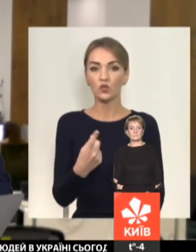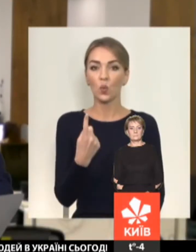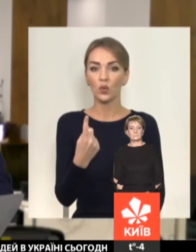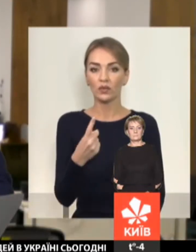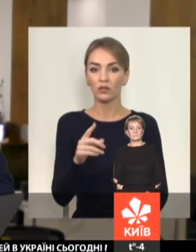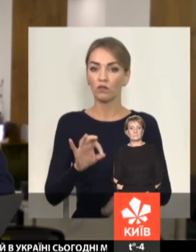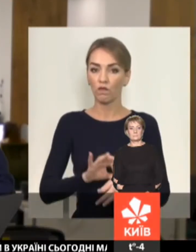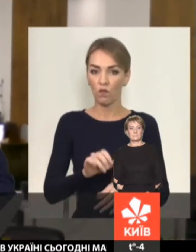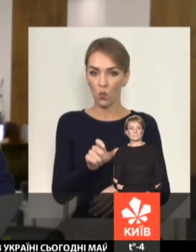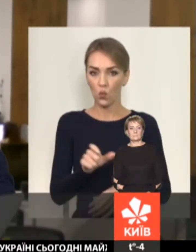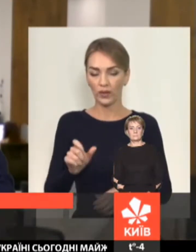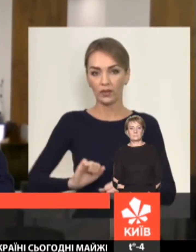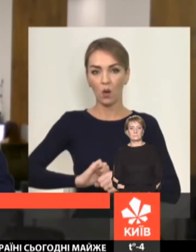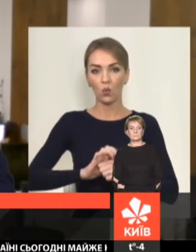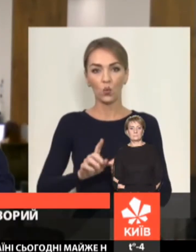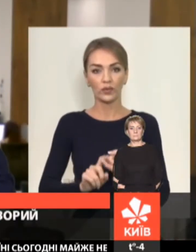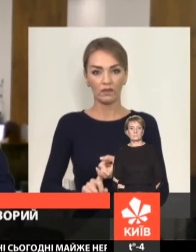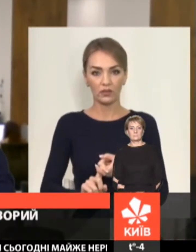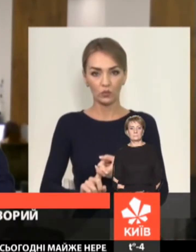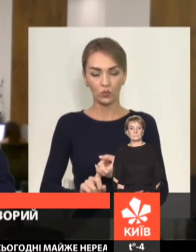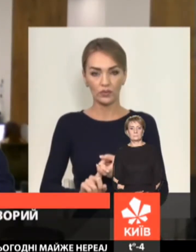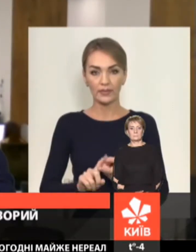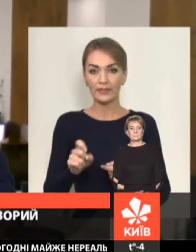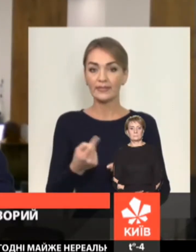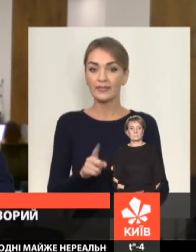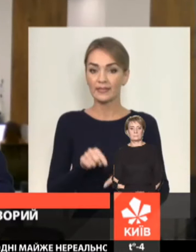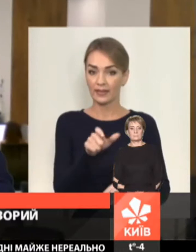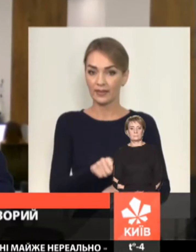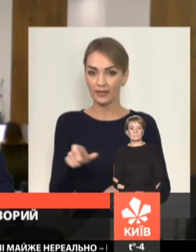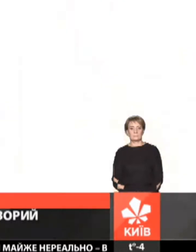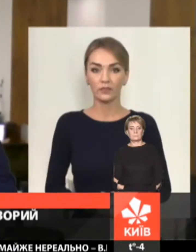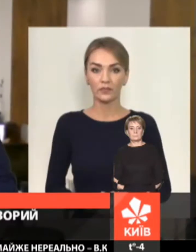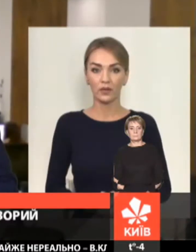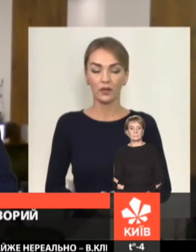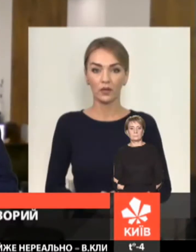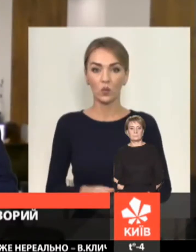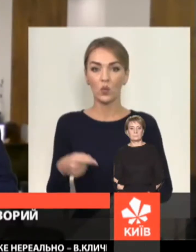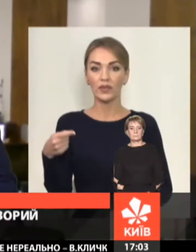2001 хворий на коронавірус, із них 8 дітей.